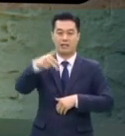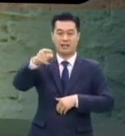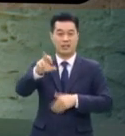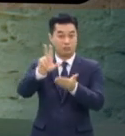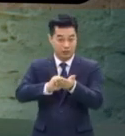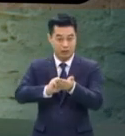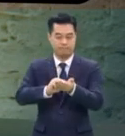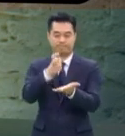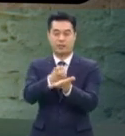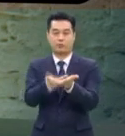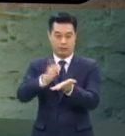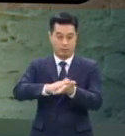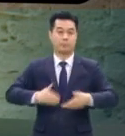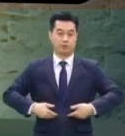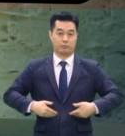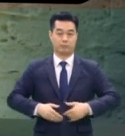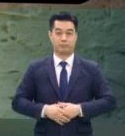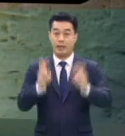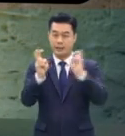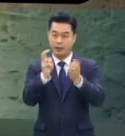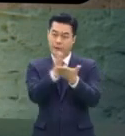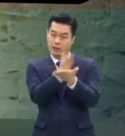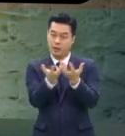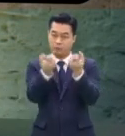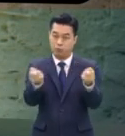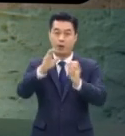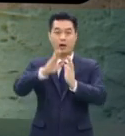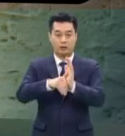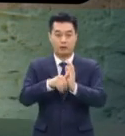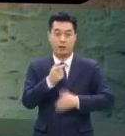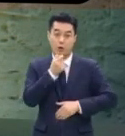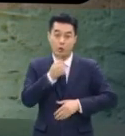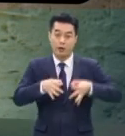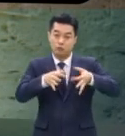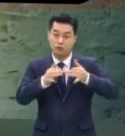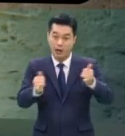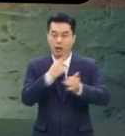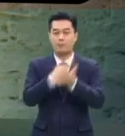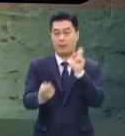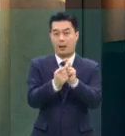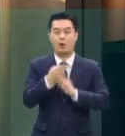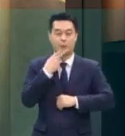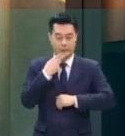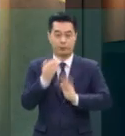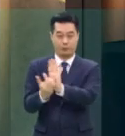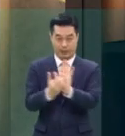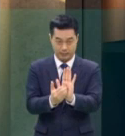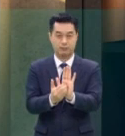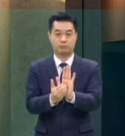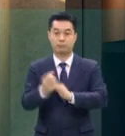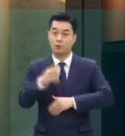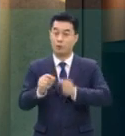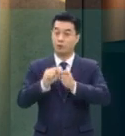개선하겠습니다 기업분할 시 소액 투자가 의 피해가 없도록 만들겠습니다 또한